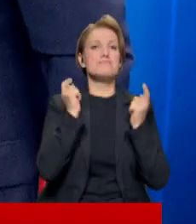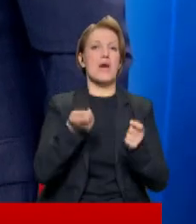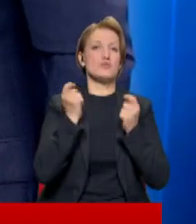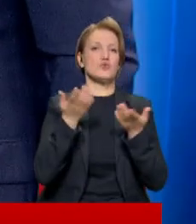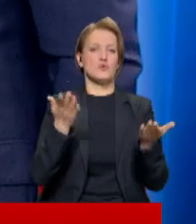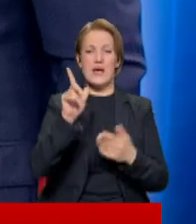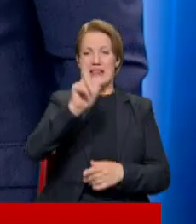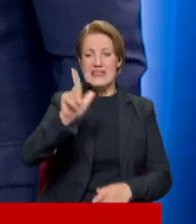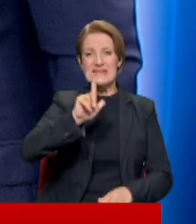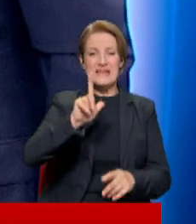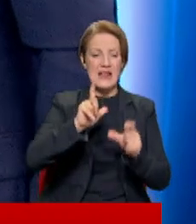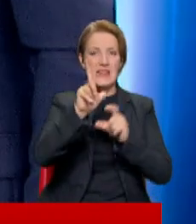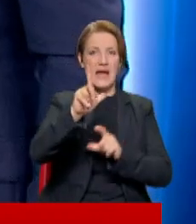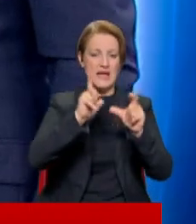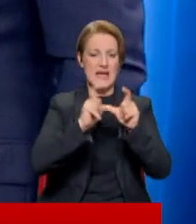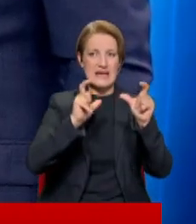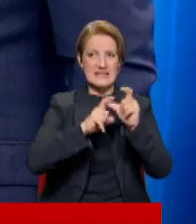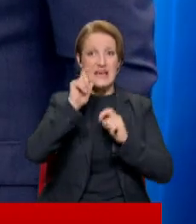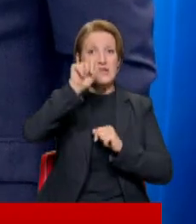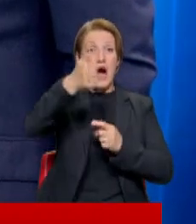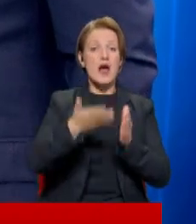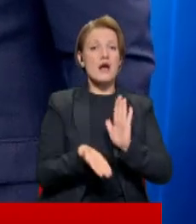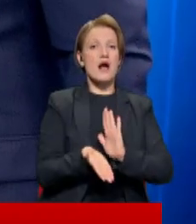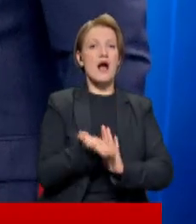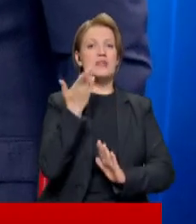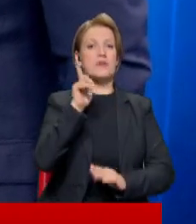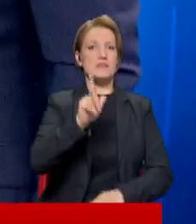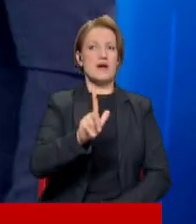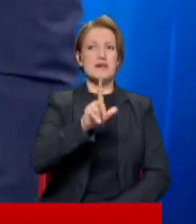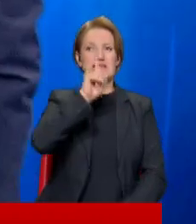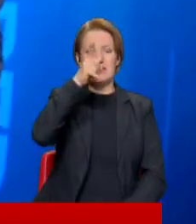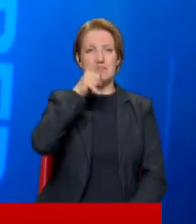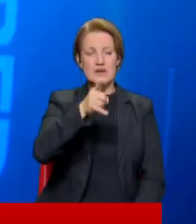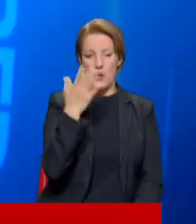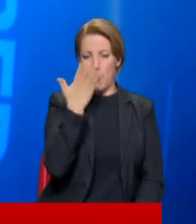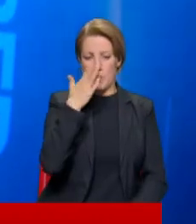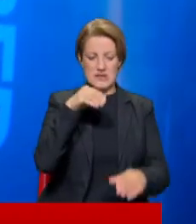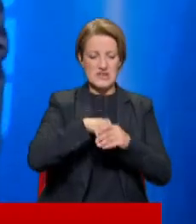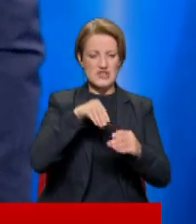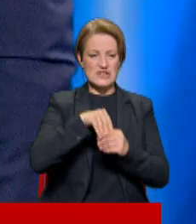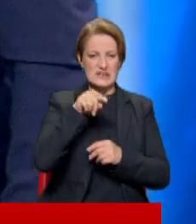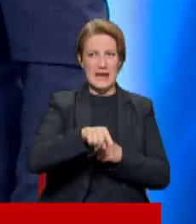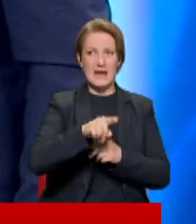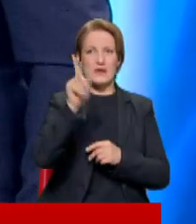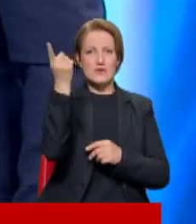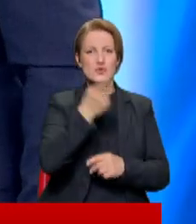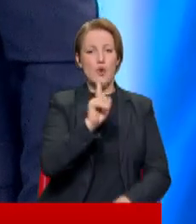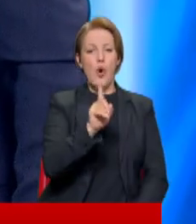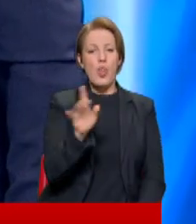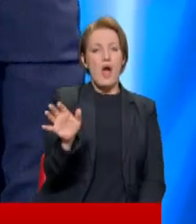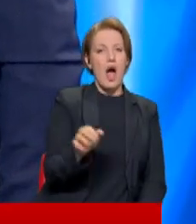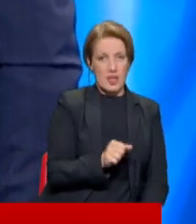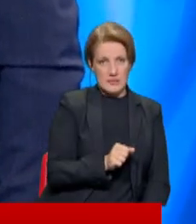liseye geçiş sınavını Yarın kaldırmalıyız sadece bir okulun kendi içinde sıralayarak %10'unu